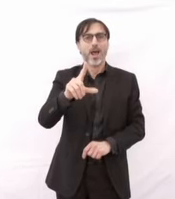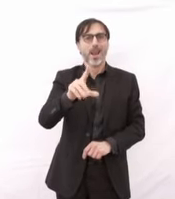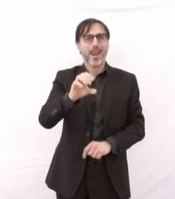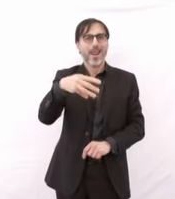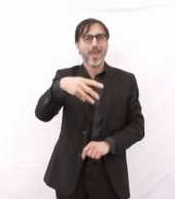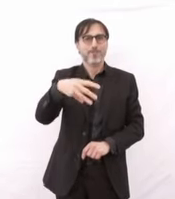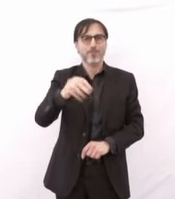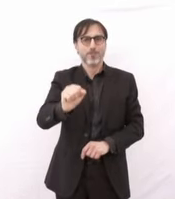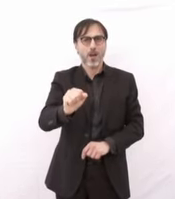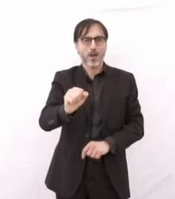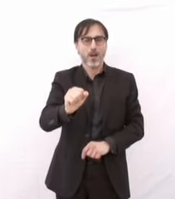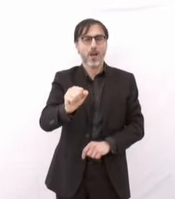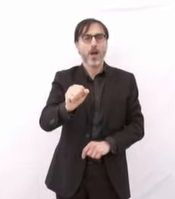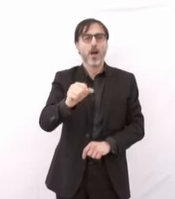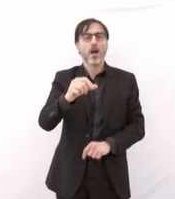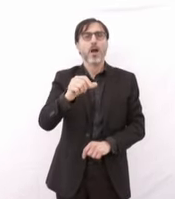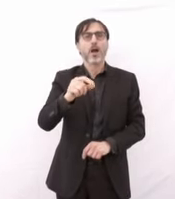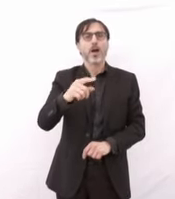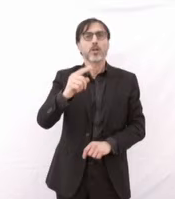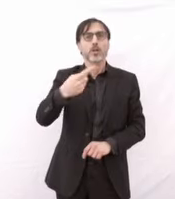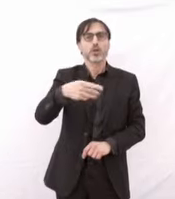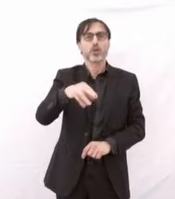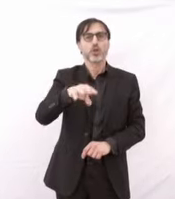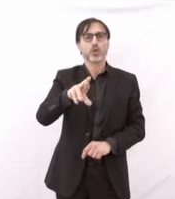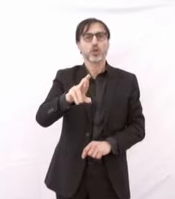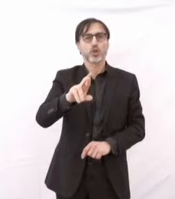Lemma, Cosimo Gioffrè,